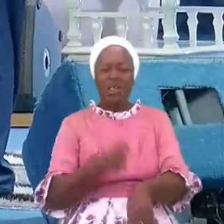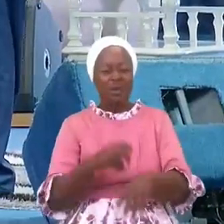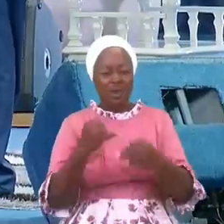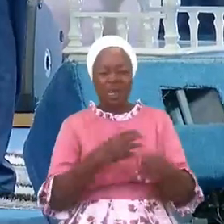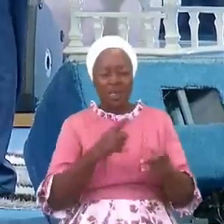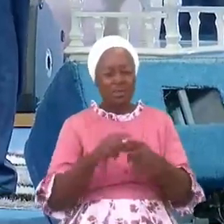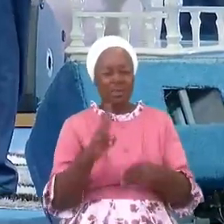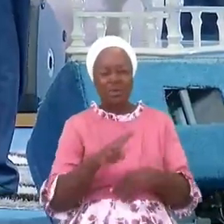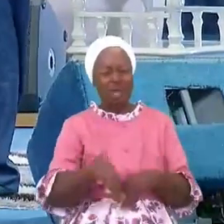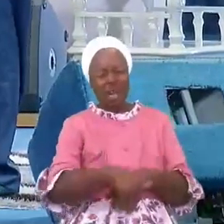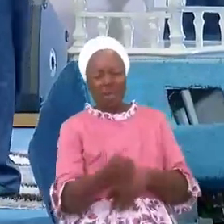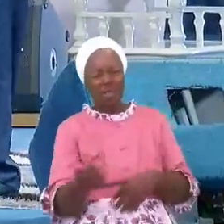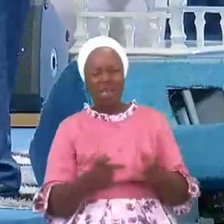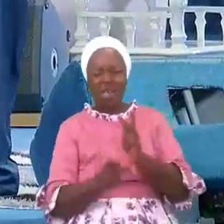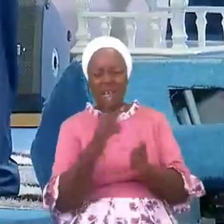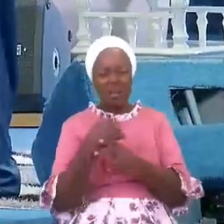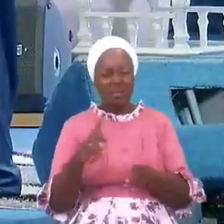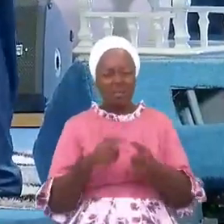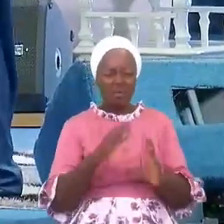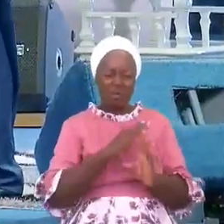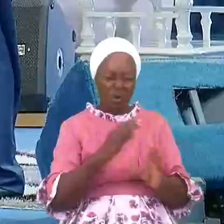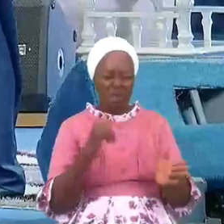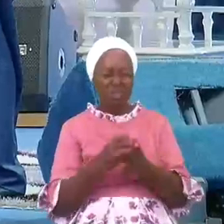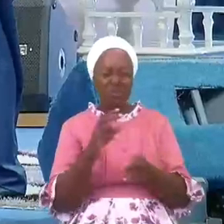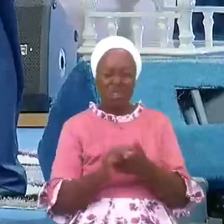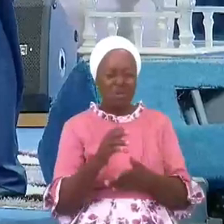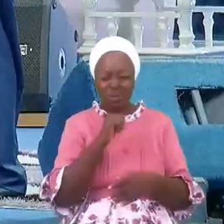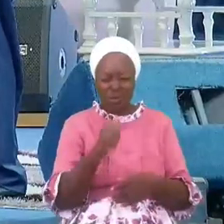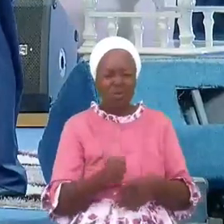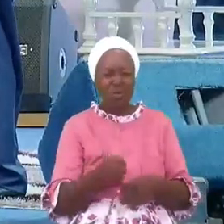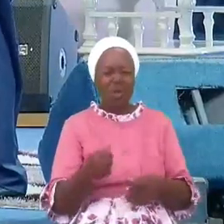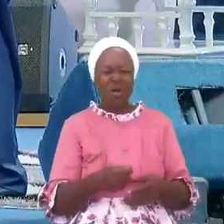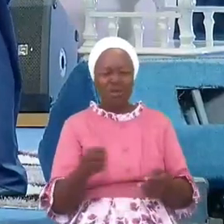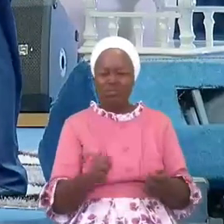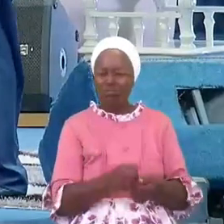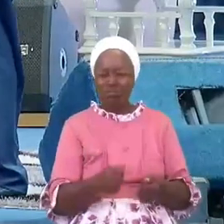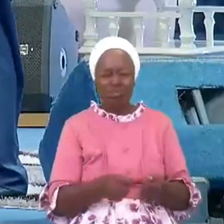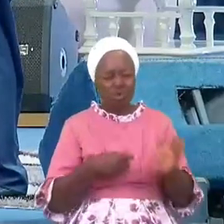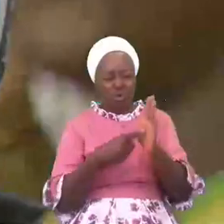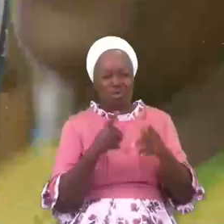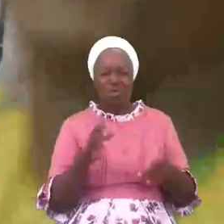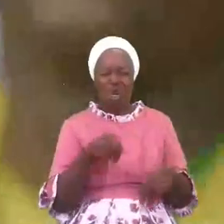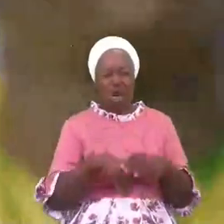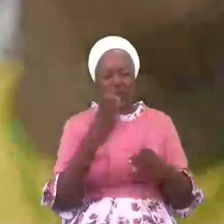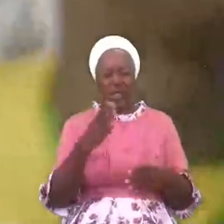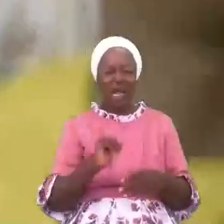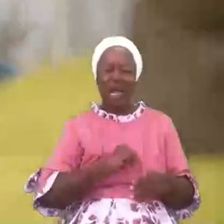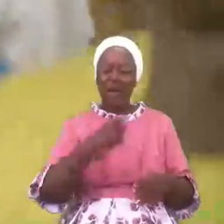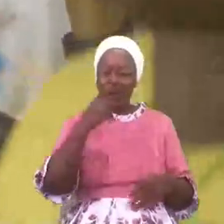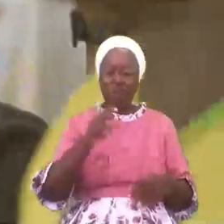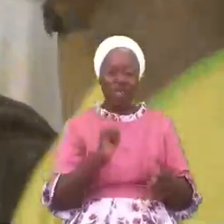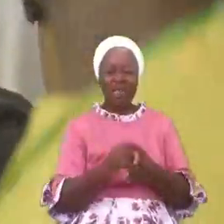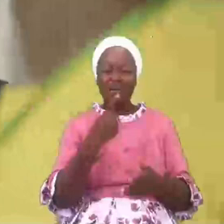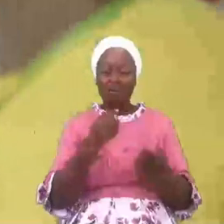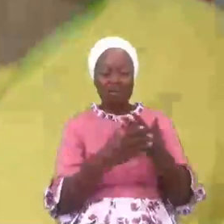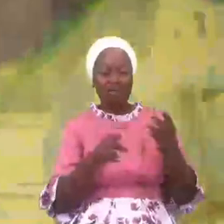as utilisé des choses pour bloquer, pour que ça ne gâte pas tes pagnes ou tes habits. Je